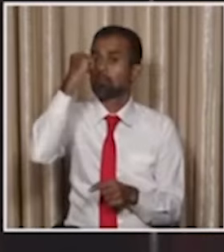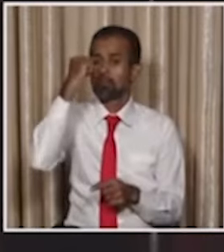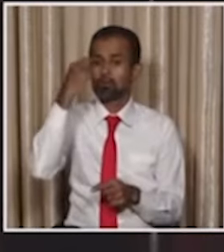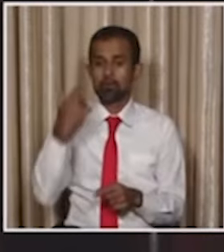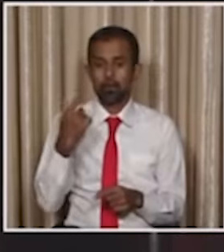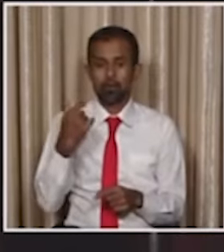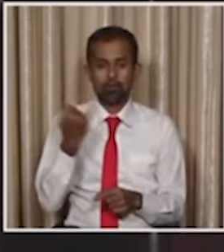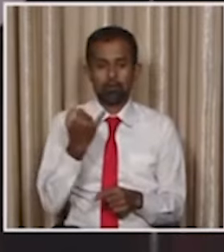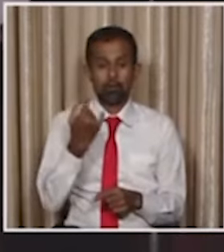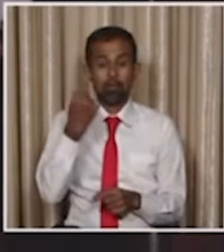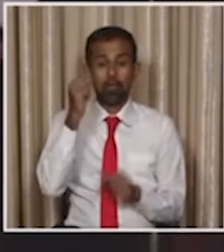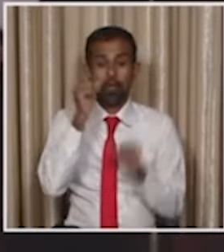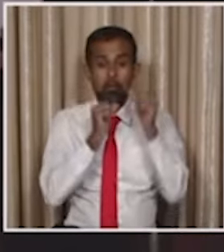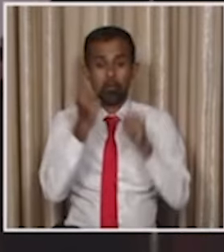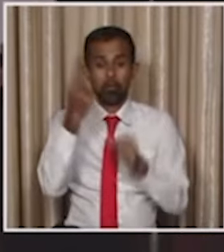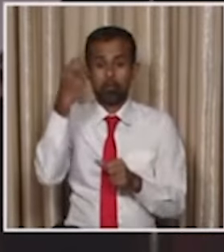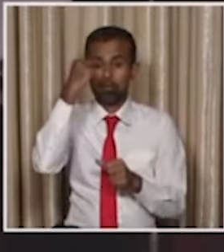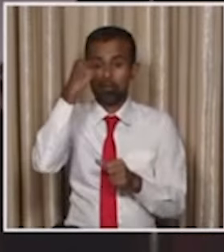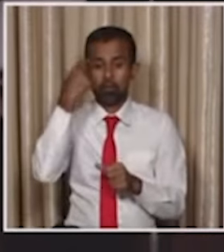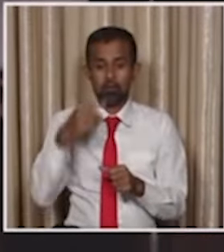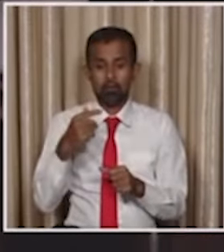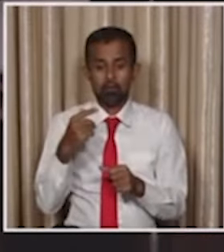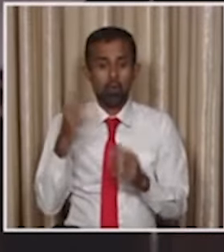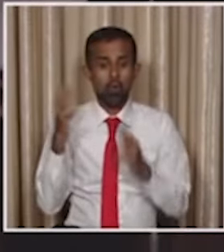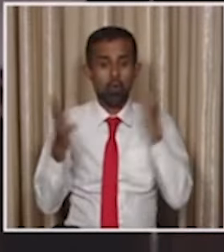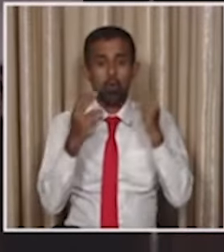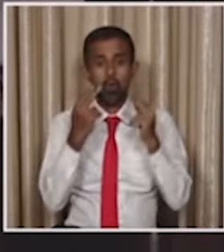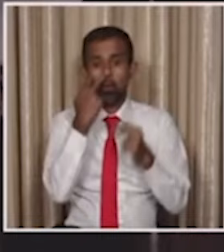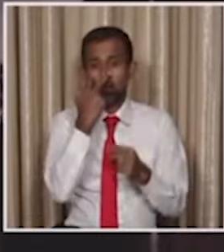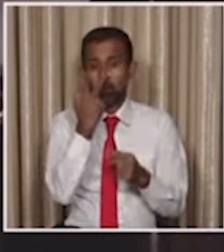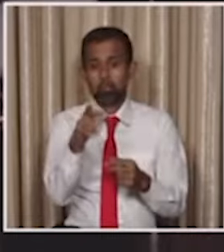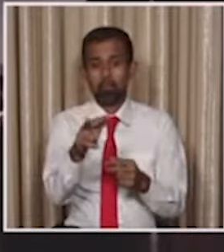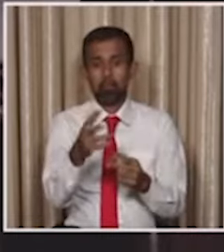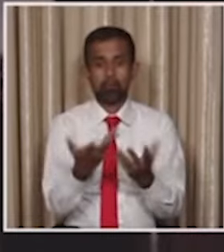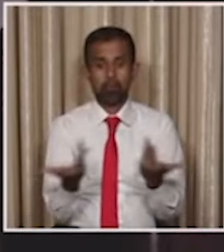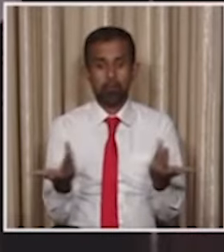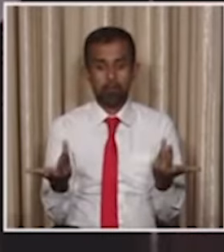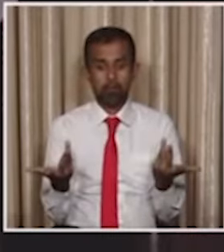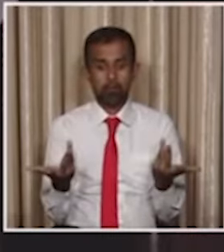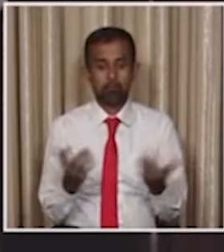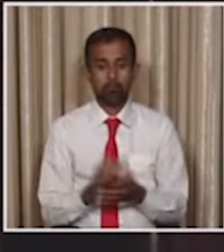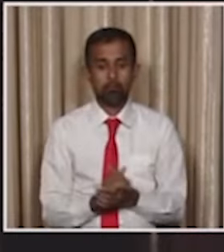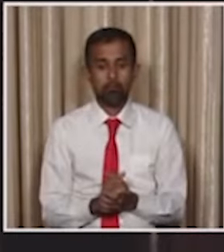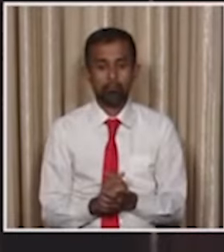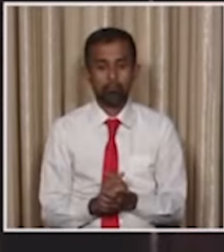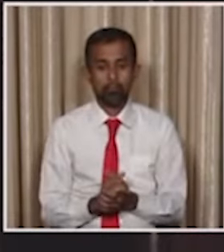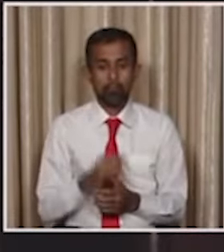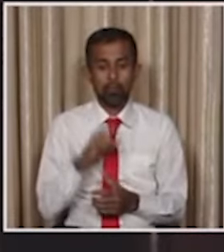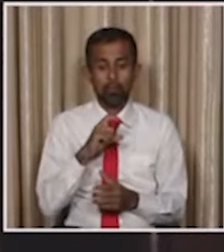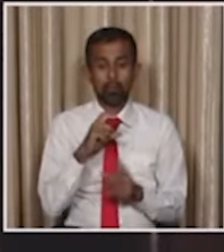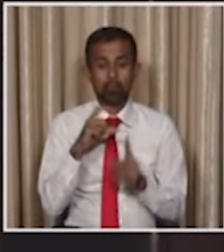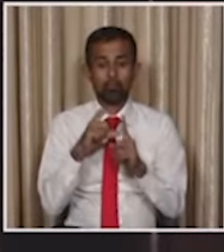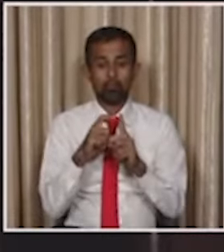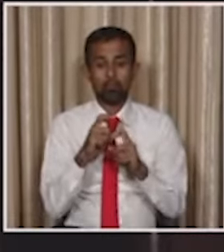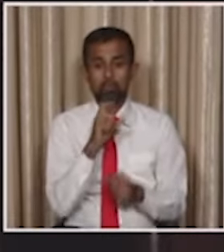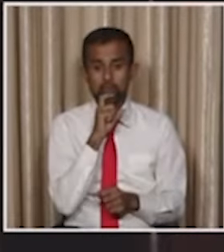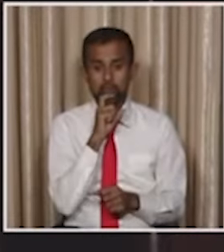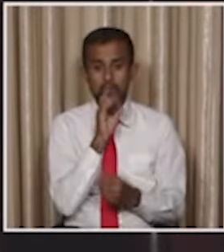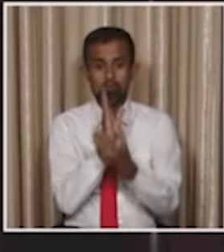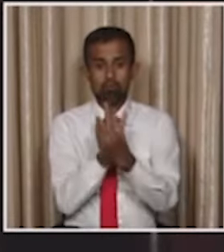බාල ඖෂධ ගෙනල්ලා අද වෙනකොට මේ මිනිසුන්ගේ ලෝකේ බලන්න අවකාශ නැති වෙලා තියෙනවා. ඒ නිසා අපි කොළඹ දිසාධිකරණේ නඩු